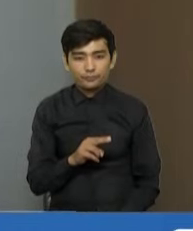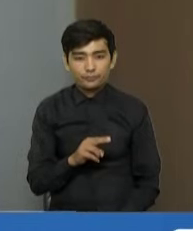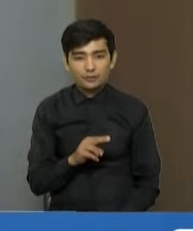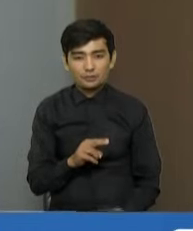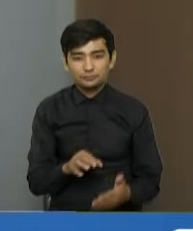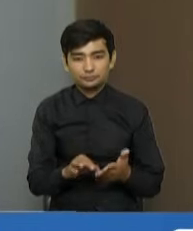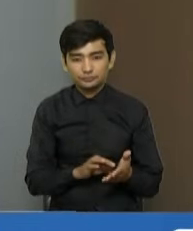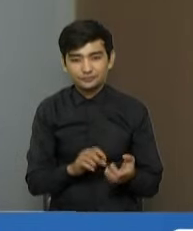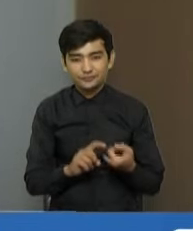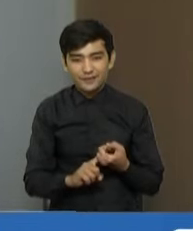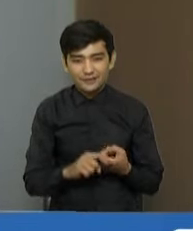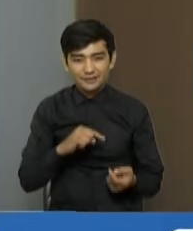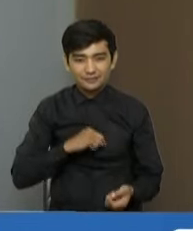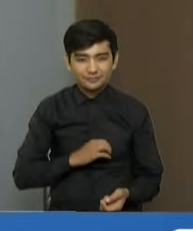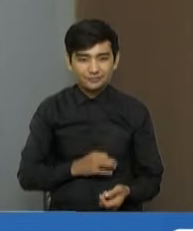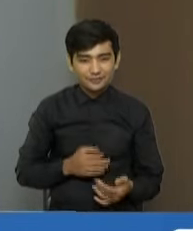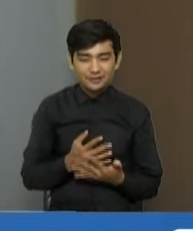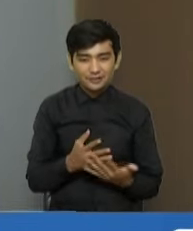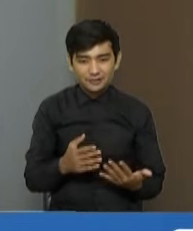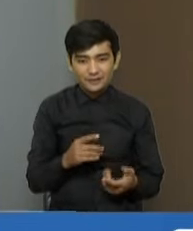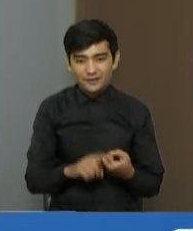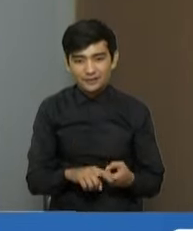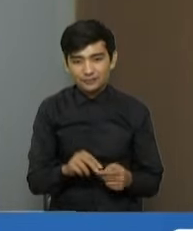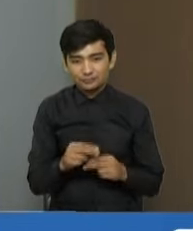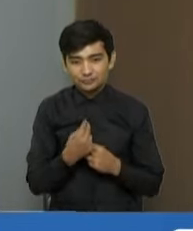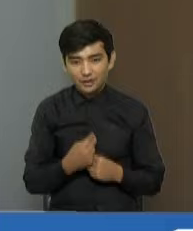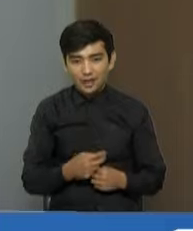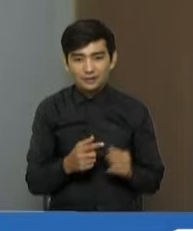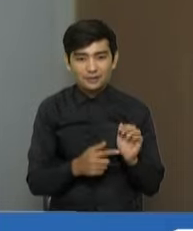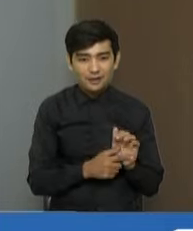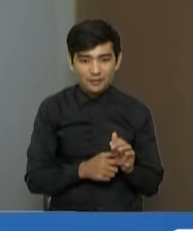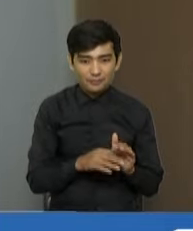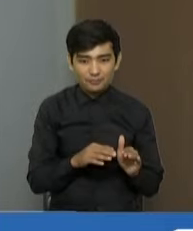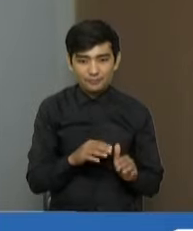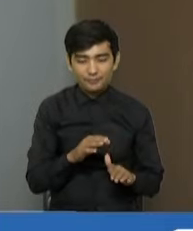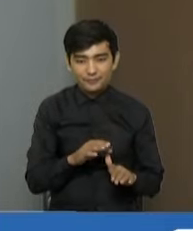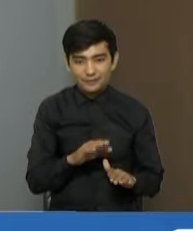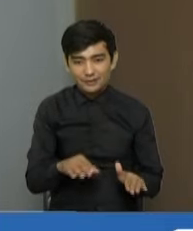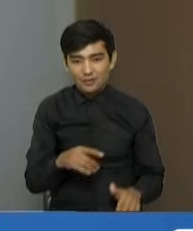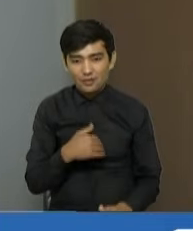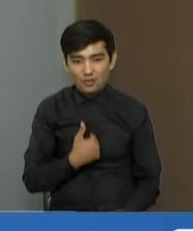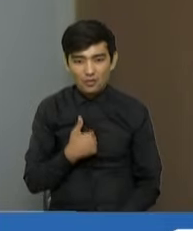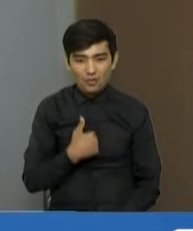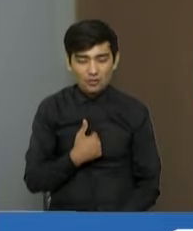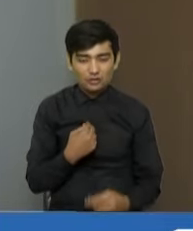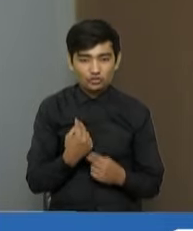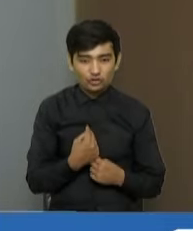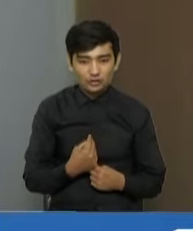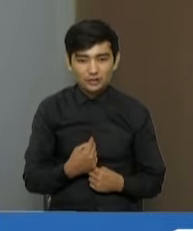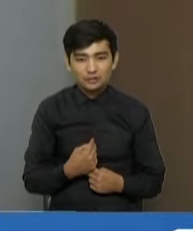жедел ішек инфекциялары дертімен ем алып жатыр. 7 бала көкжөтел сырқатымен ем алып